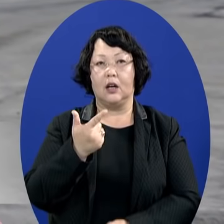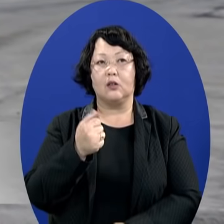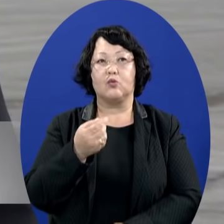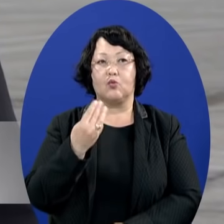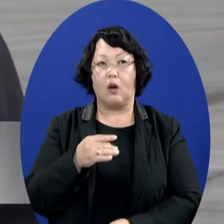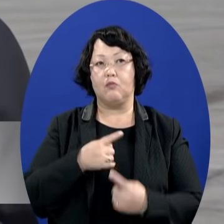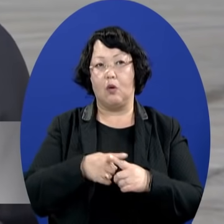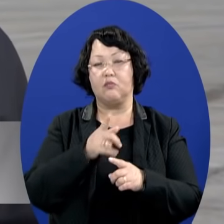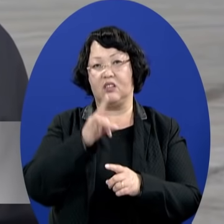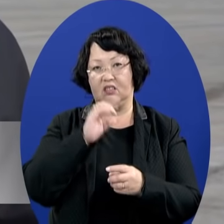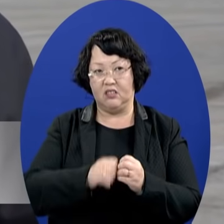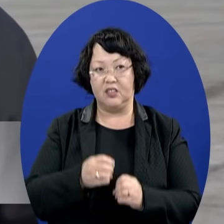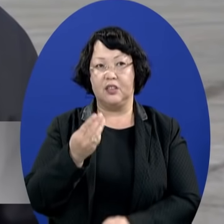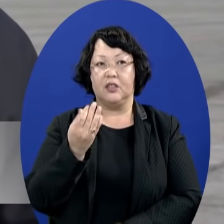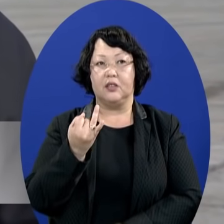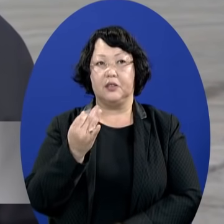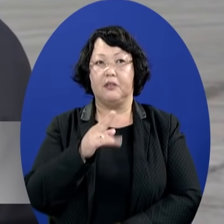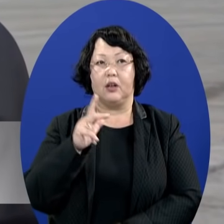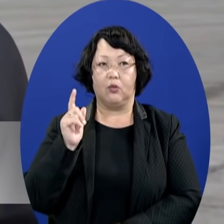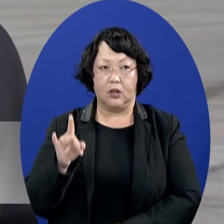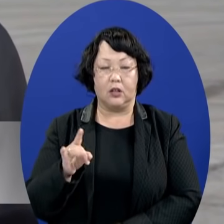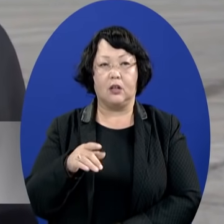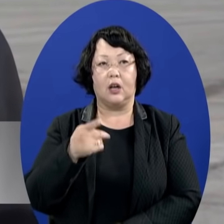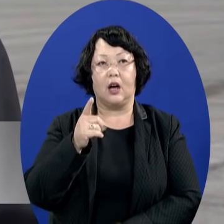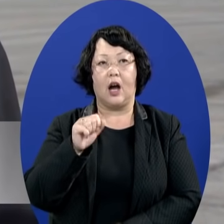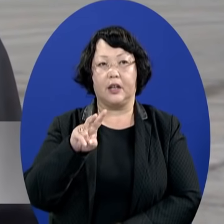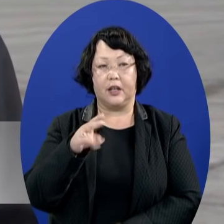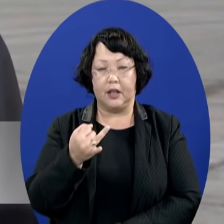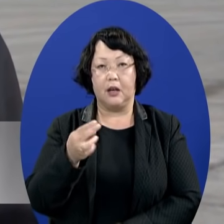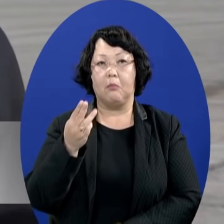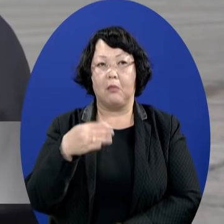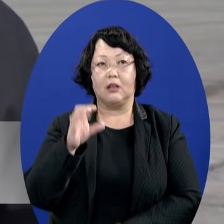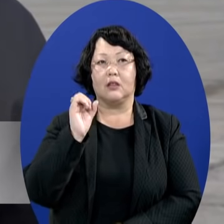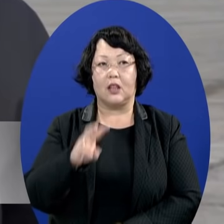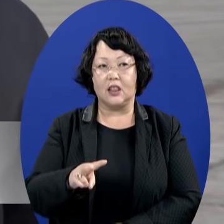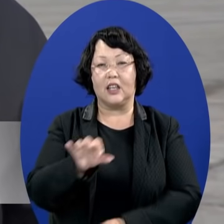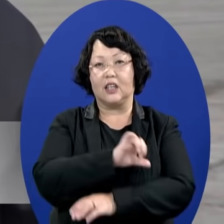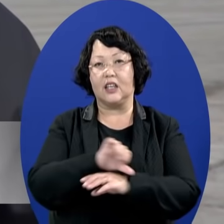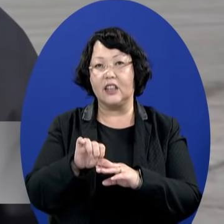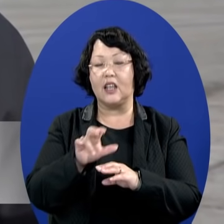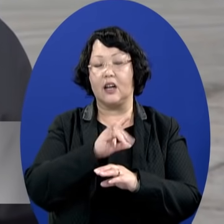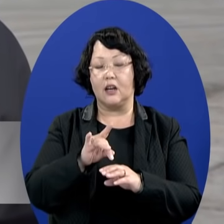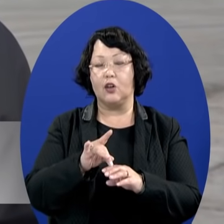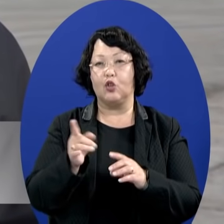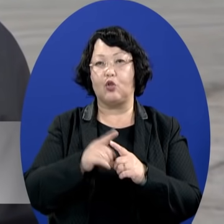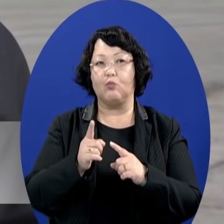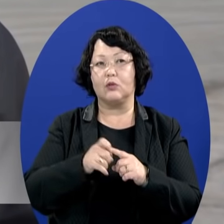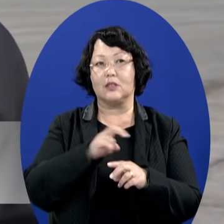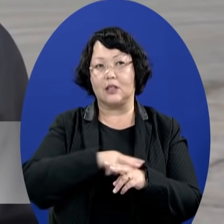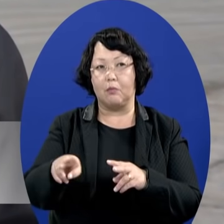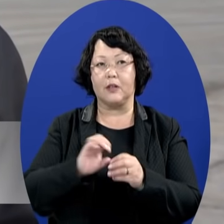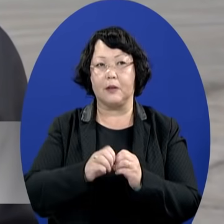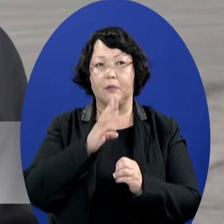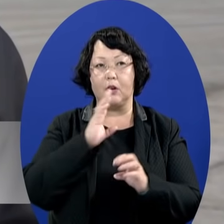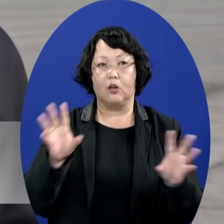гэж ойлгож байна. Шивээ өрөн дээр хийгдэж байгаа. За ханг бандлын бомб одоос төмөр зам нь тавигдана. Ер нь бол одоо тавчгандаа